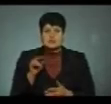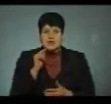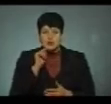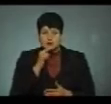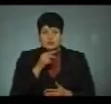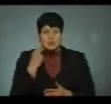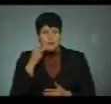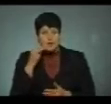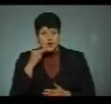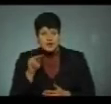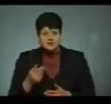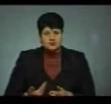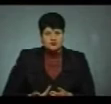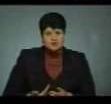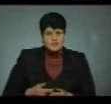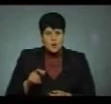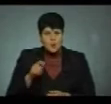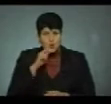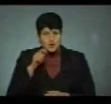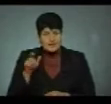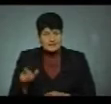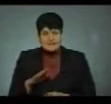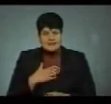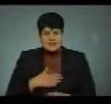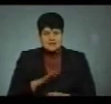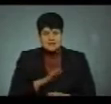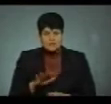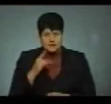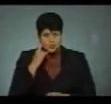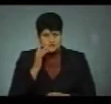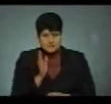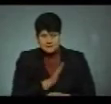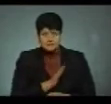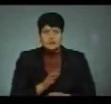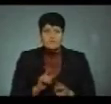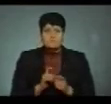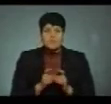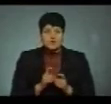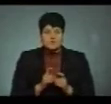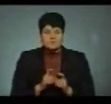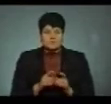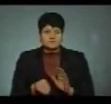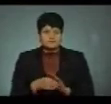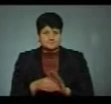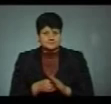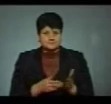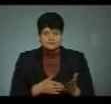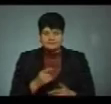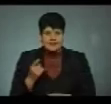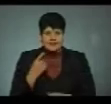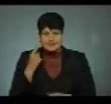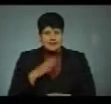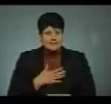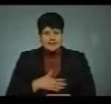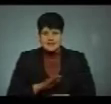Соціально-економічне покращення життя українців незадовільно оцінили. Боротьба з олігархами та з корупцією